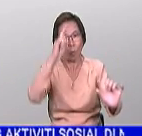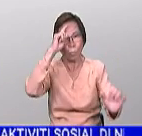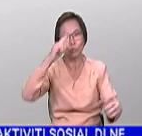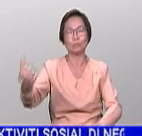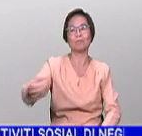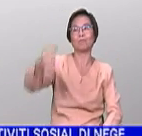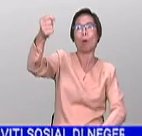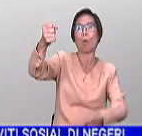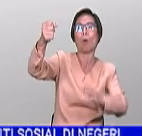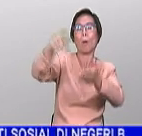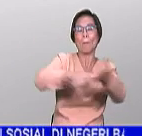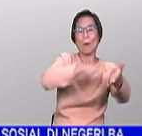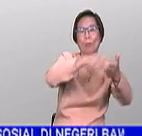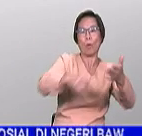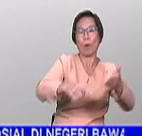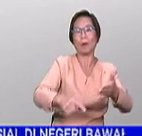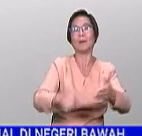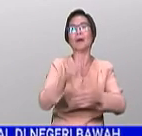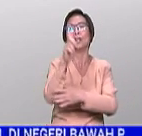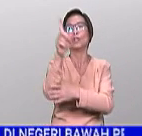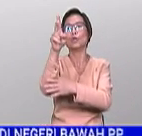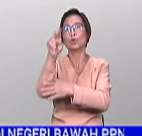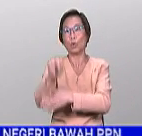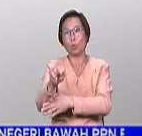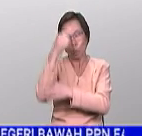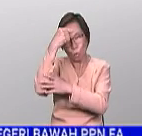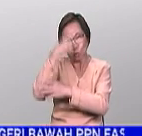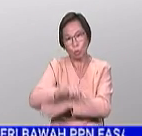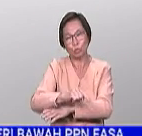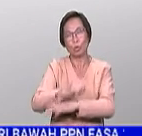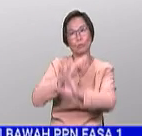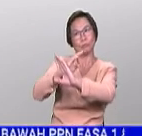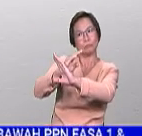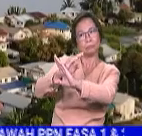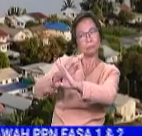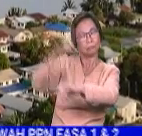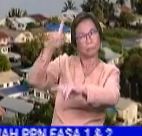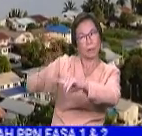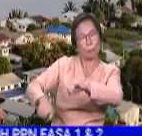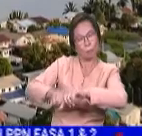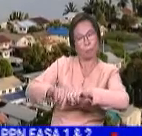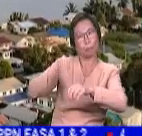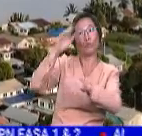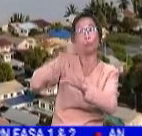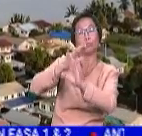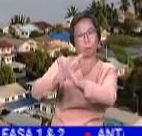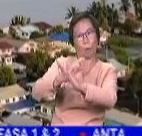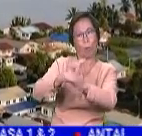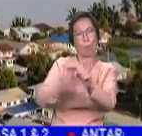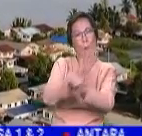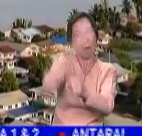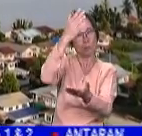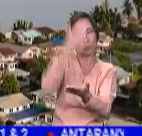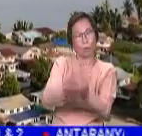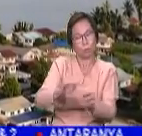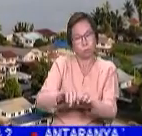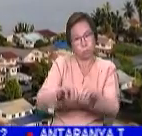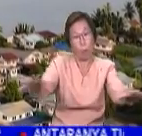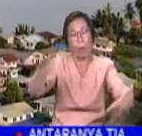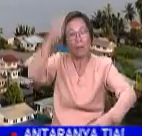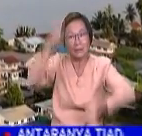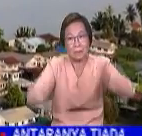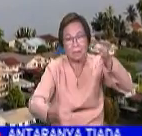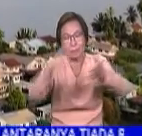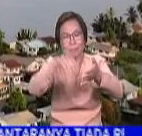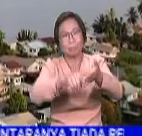menggantung pilihan Raya umum kejauhan undangan negeri untuk menghalang daripada terus merebaknya wabah Qolbi 11 Jika